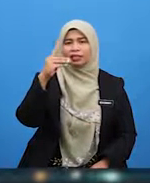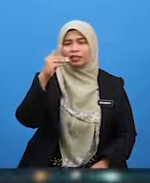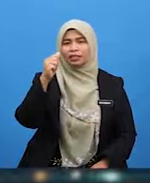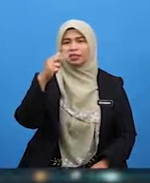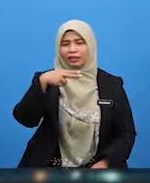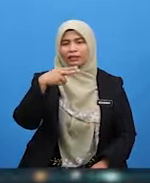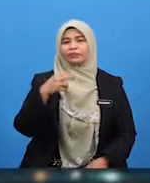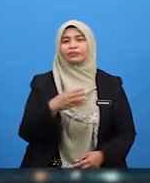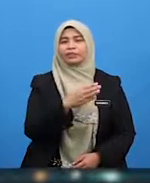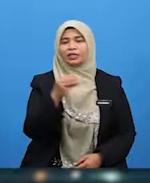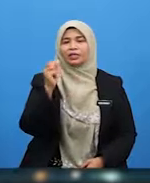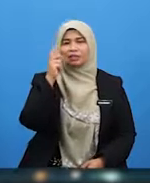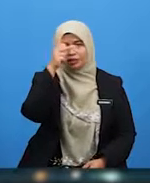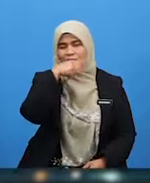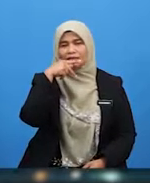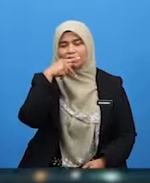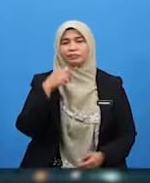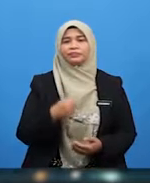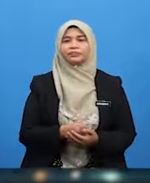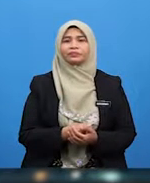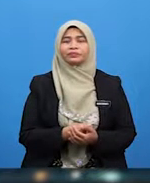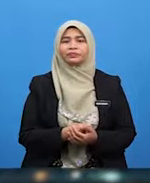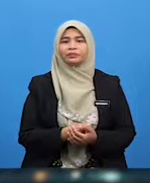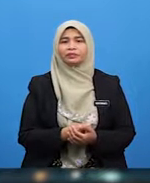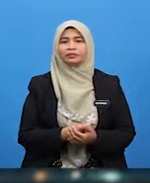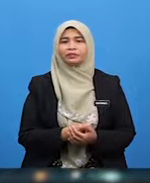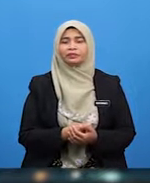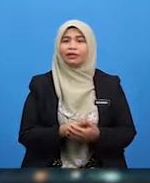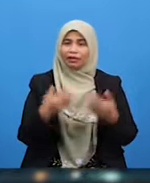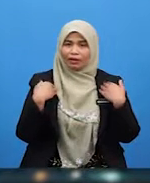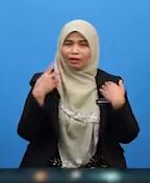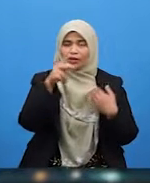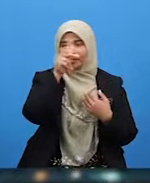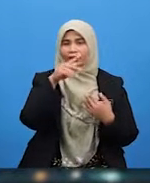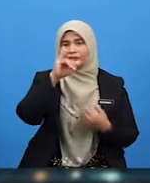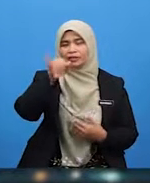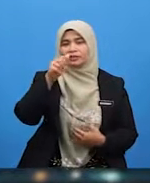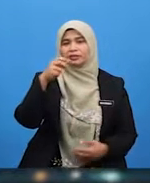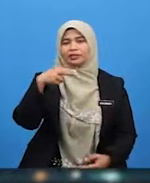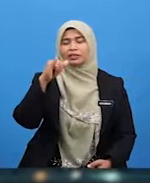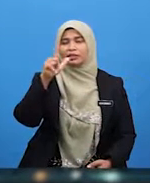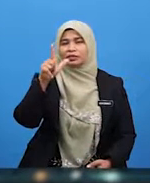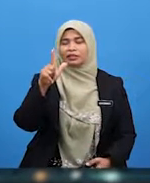yang dimaksudkan dengan jahil akidah dan jahil akhlak ini? Adakah